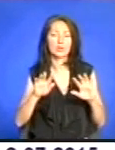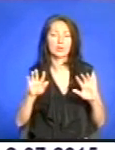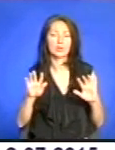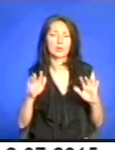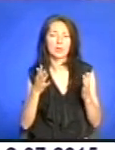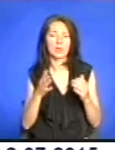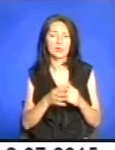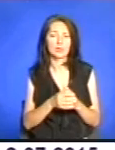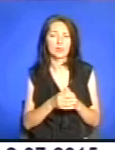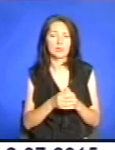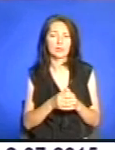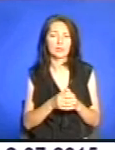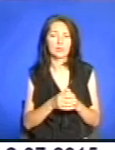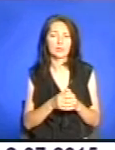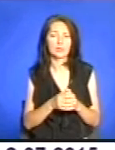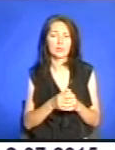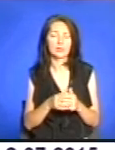вірю. Що вірили? Спіх.